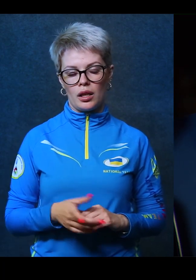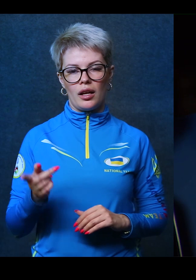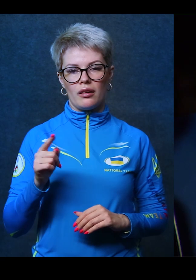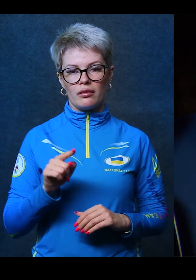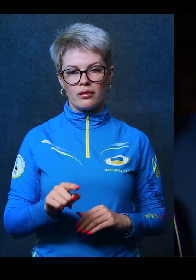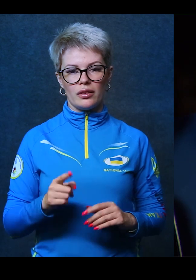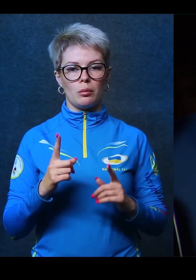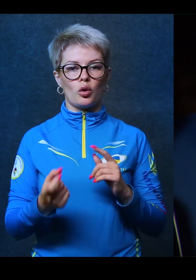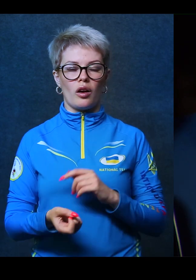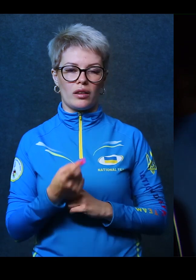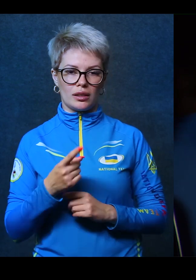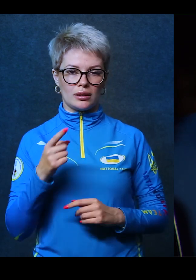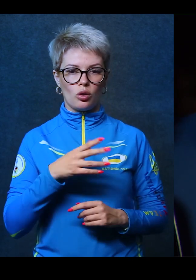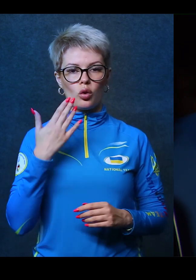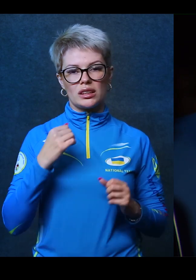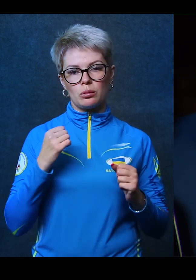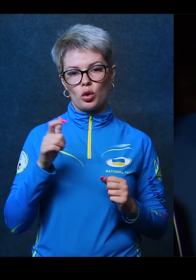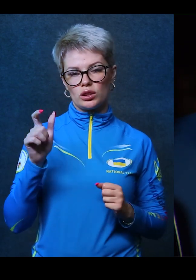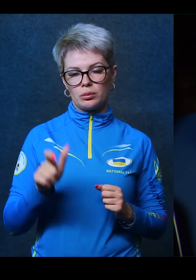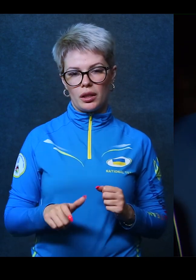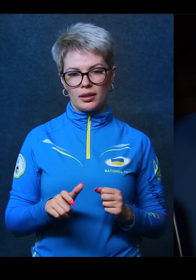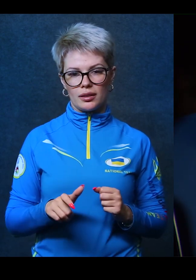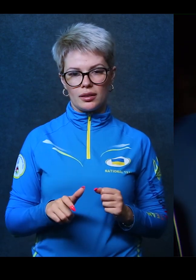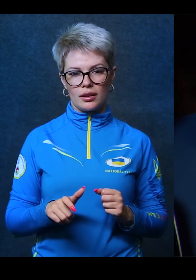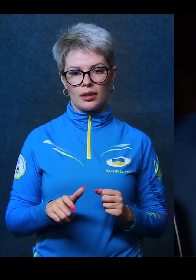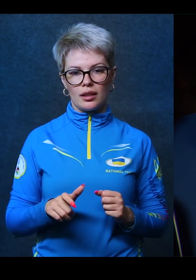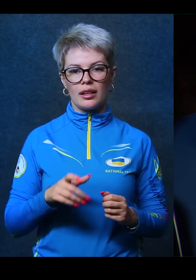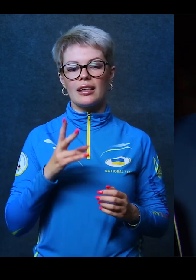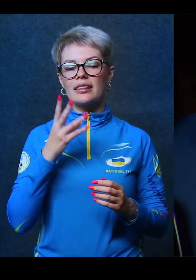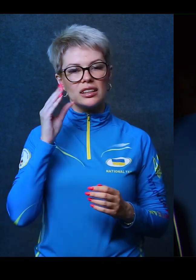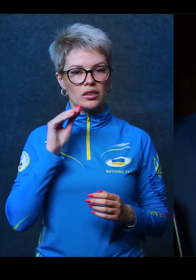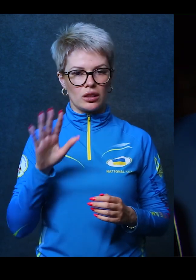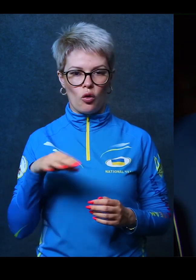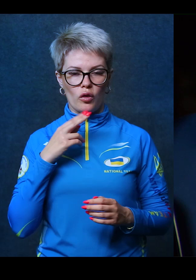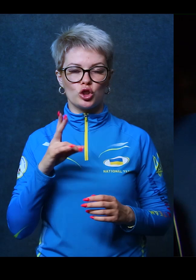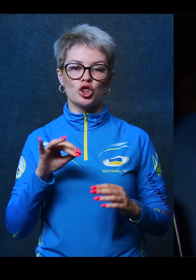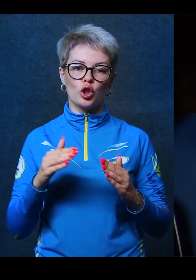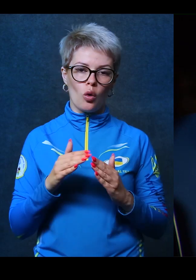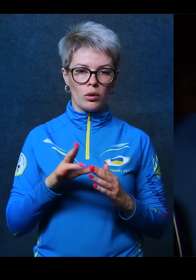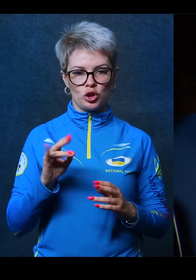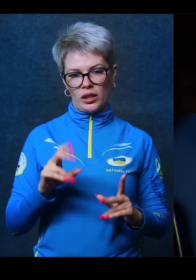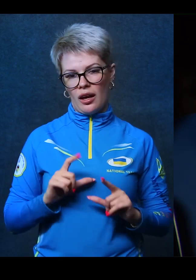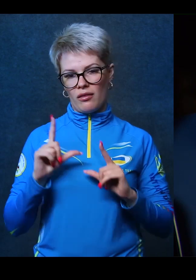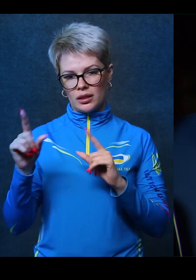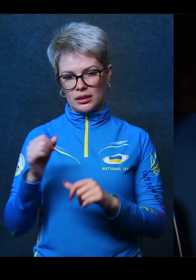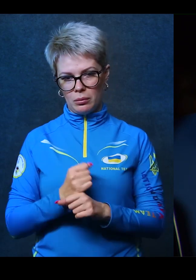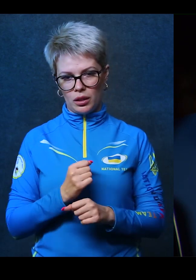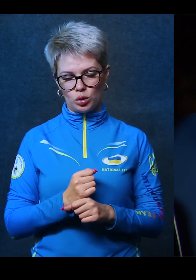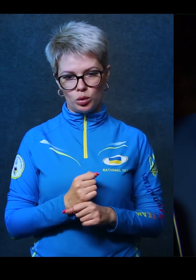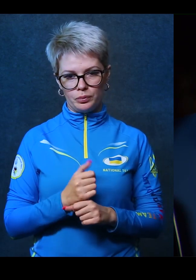він проявляється тоді, коли спортсмен не з'являє уваги на те, чи він вдома, чи він десь на виїзді